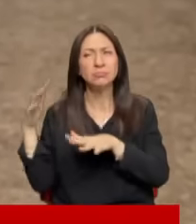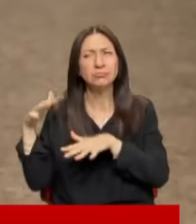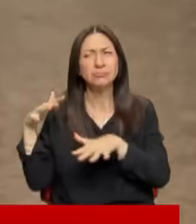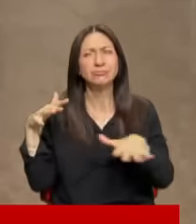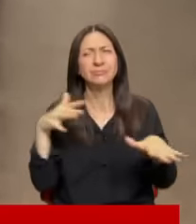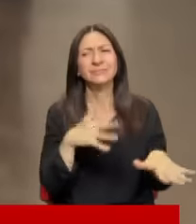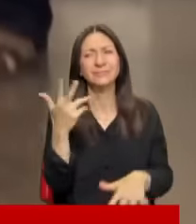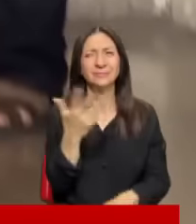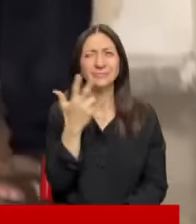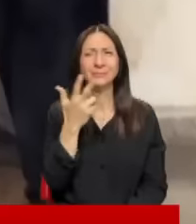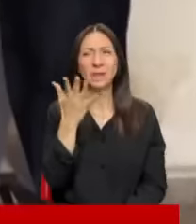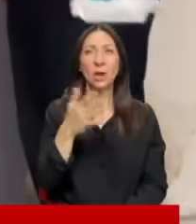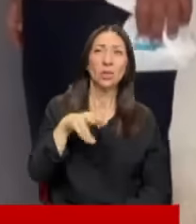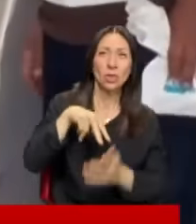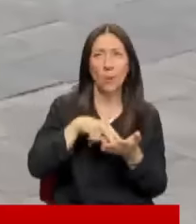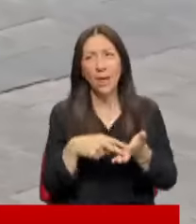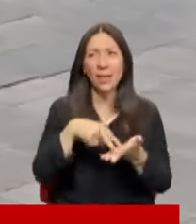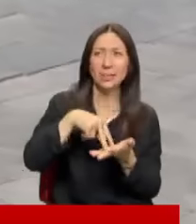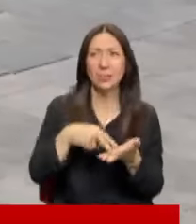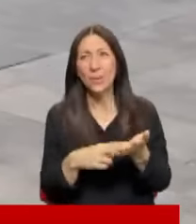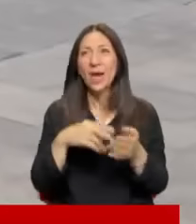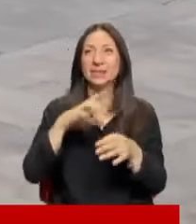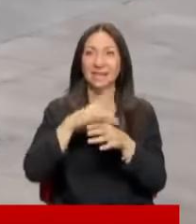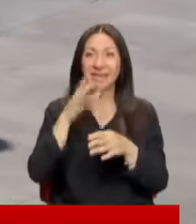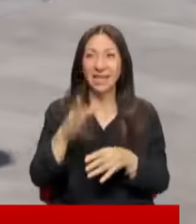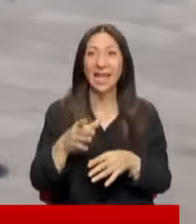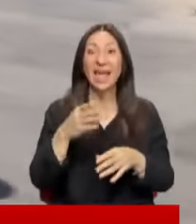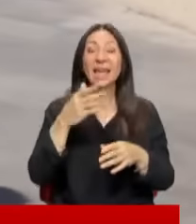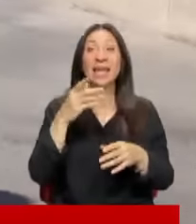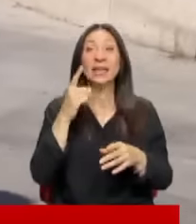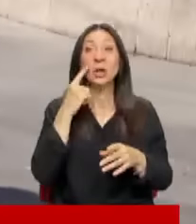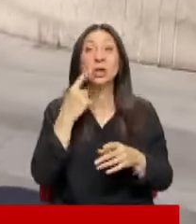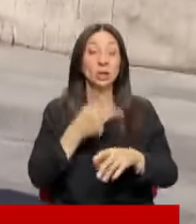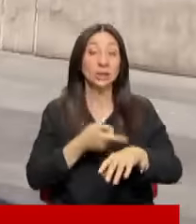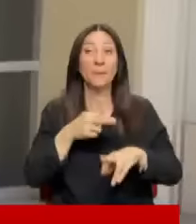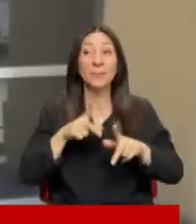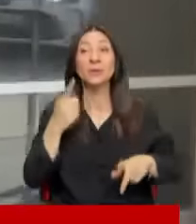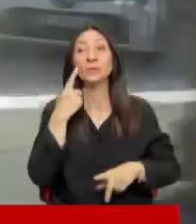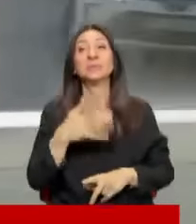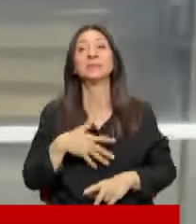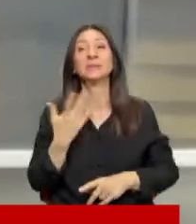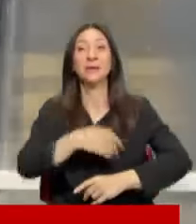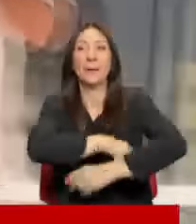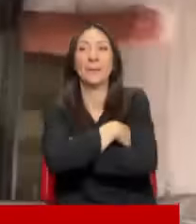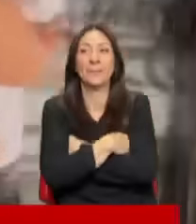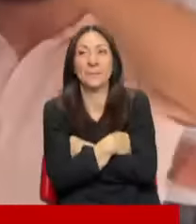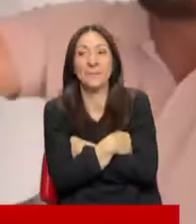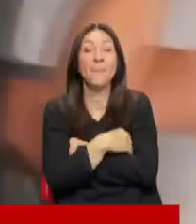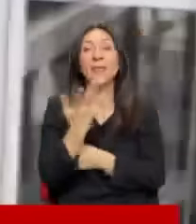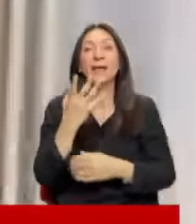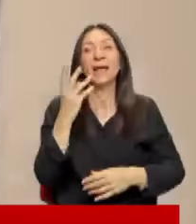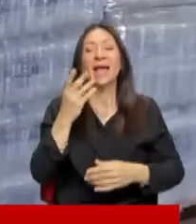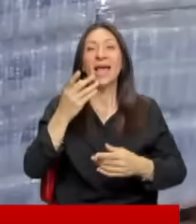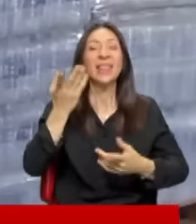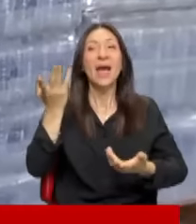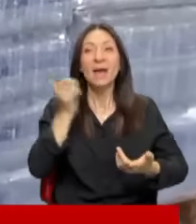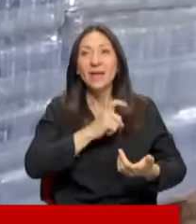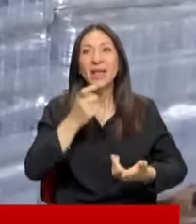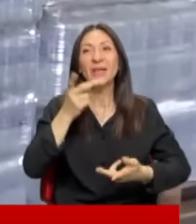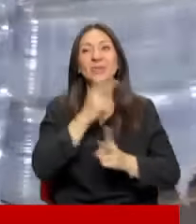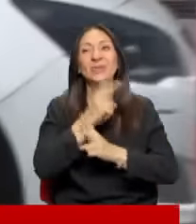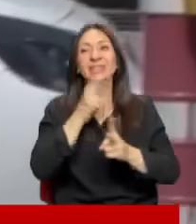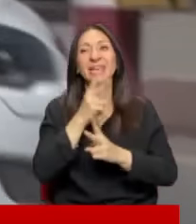aynı manzara vardı. Topallayarak hastaneye girenler, yaralandığını göstermek istemeyenler ya da başına geleni gülümseyerek